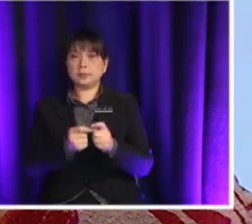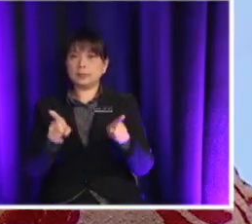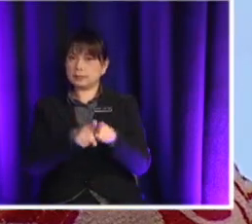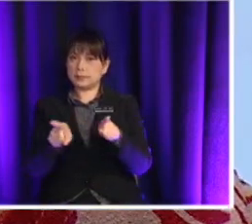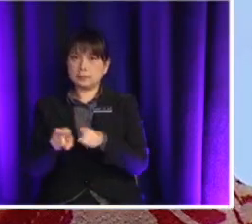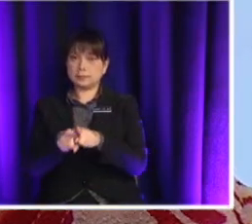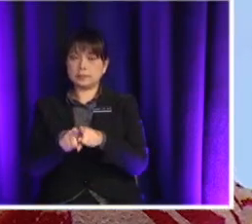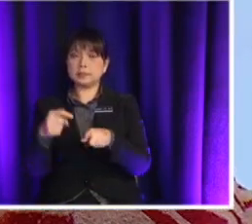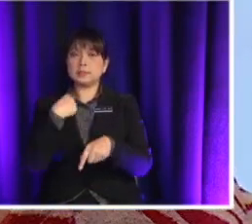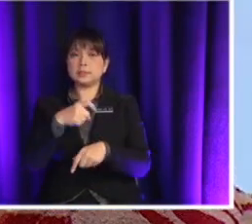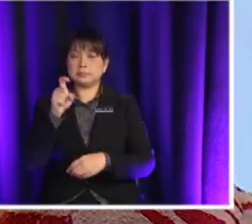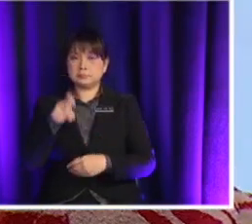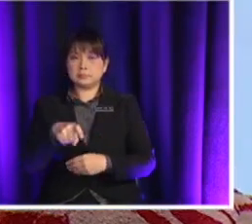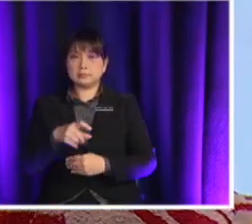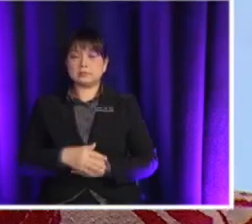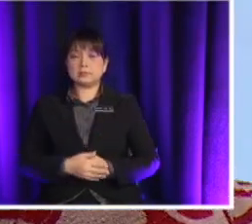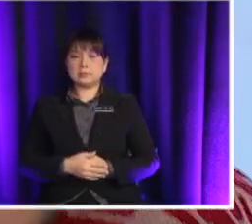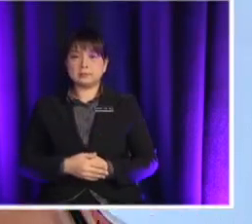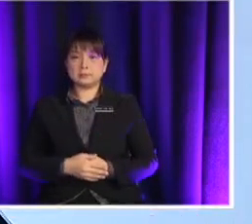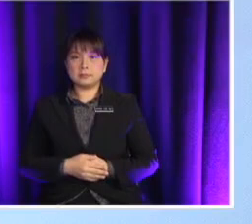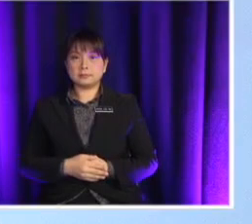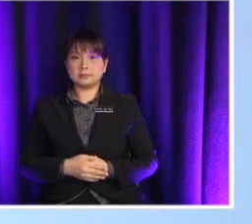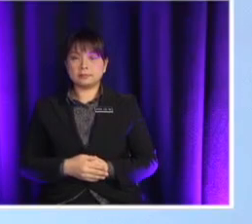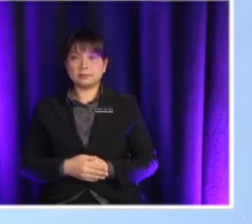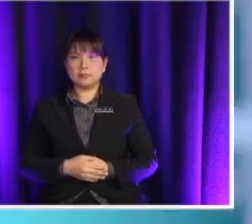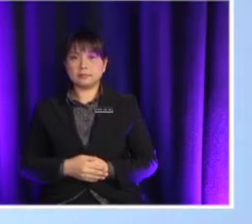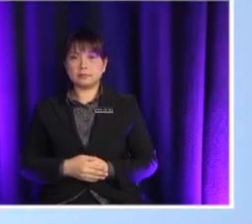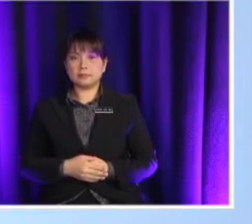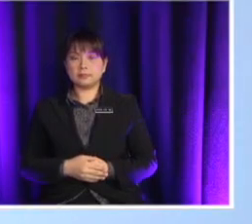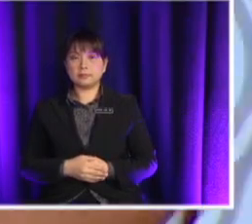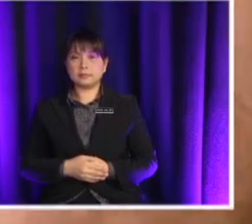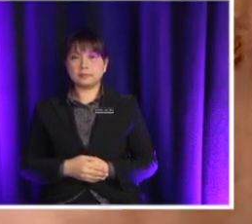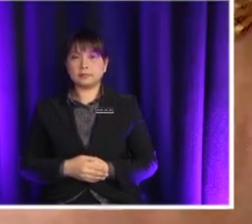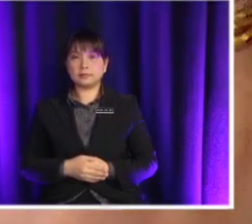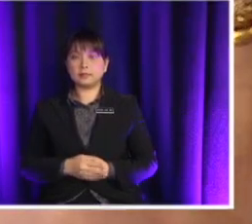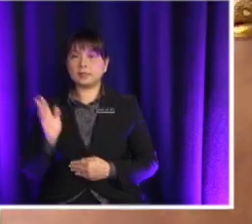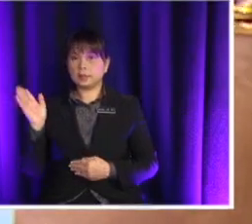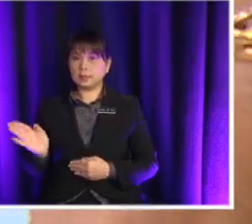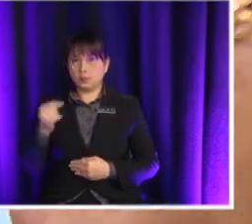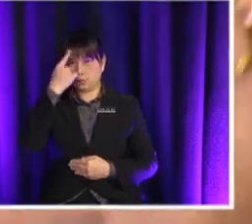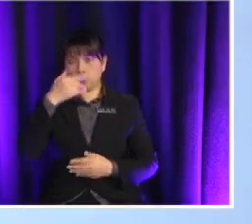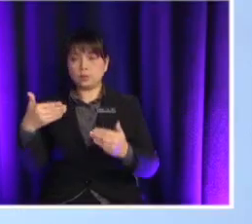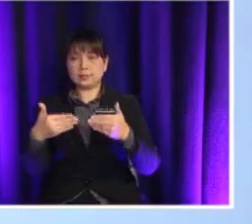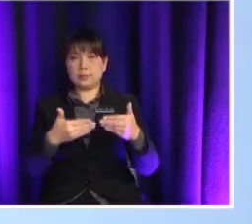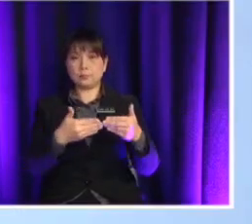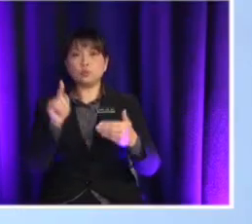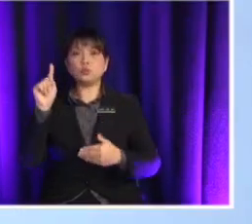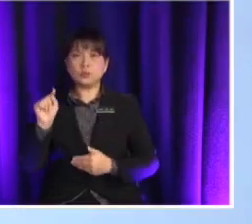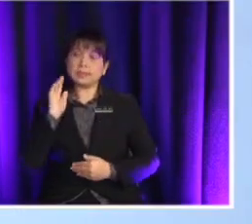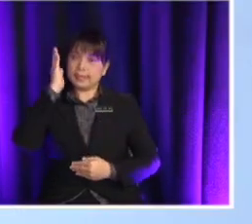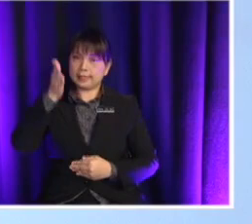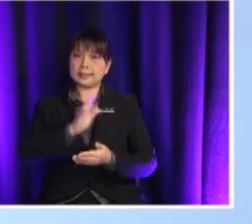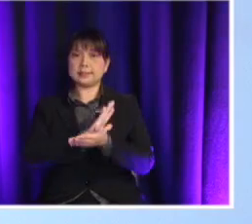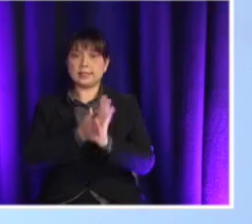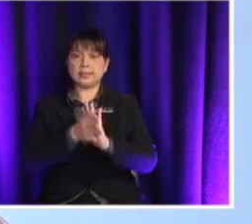Kita mesti maksudnya litar buka kan? So maksudnya kedudukan Swiss kita ambil yang inilah untuk kita sambungan Swiss. Faham, Okey, cikgu? so dia akan jadi